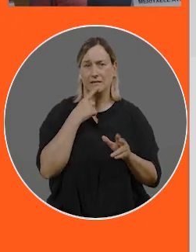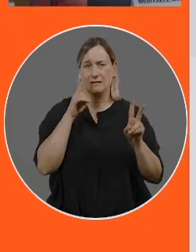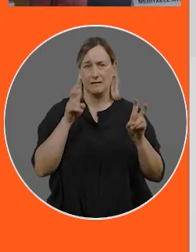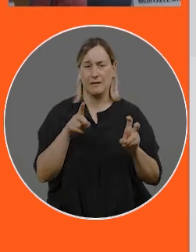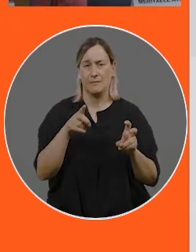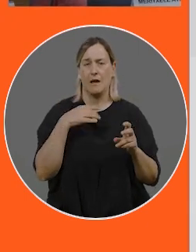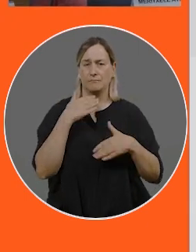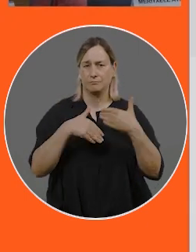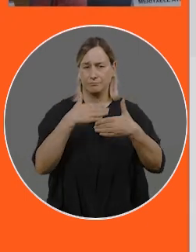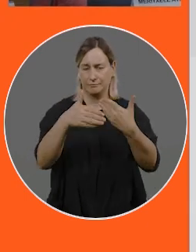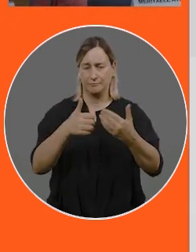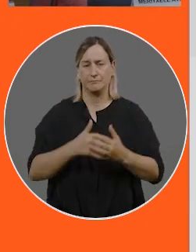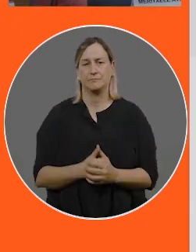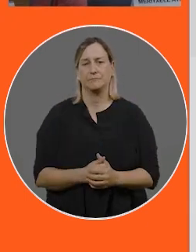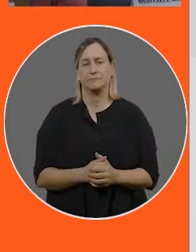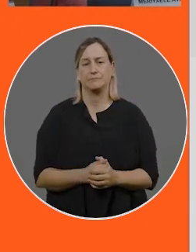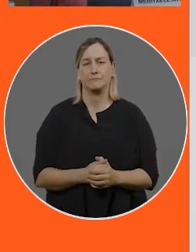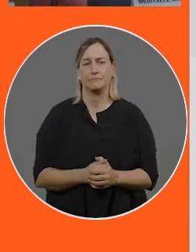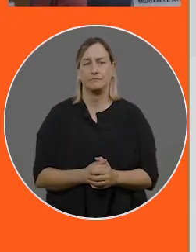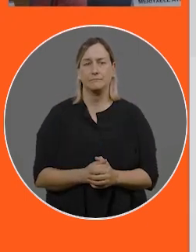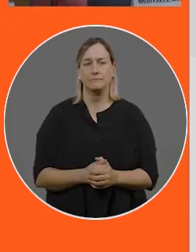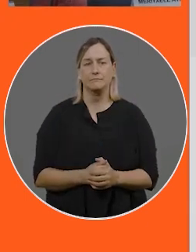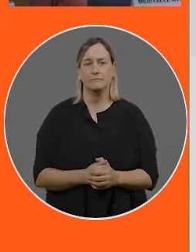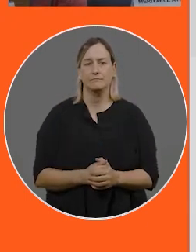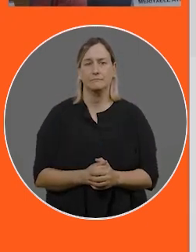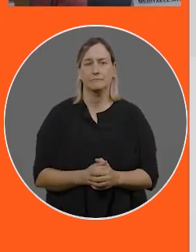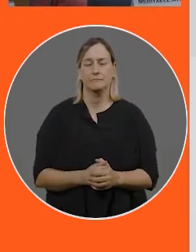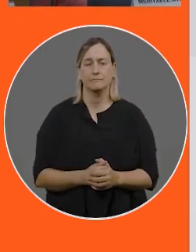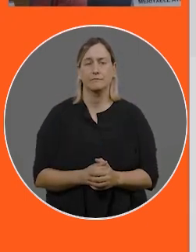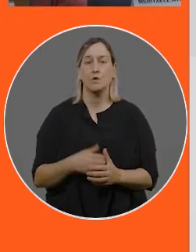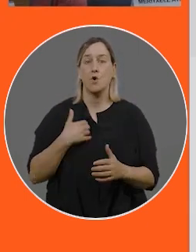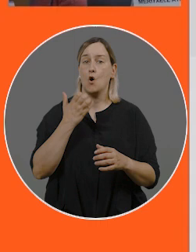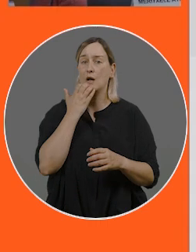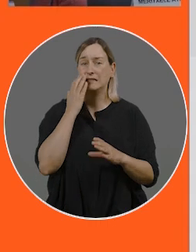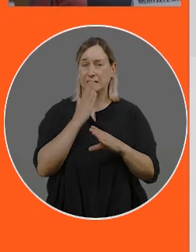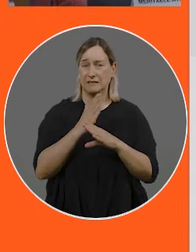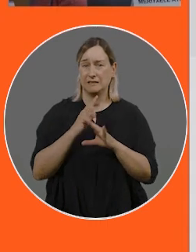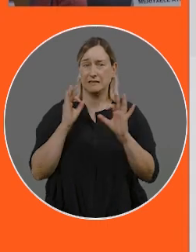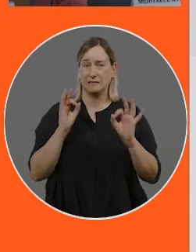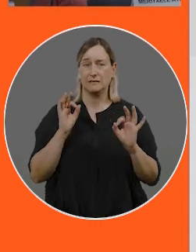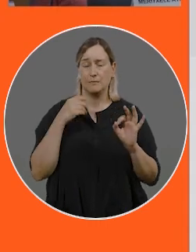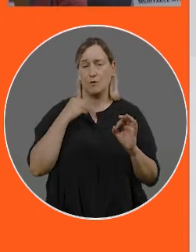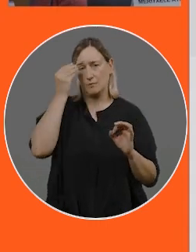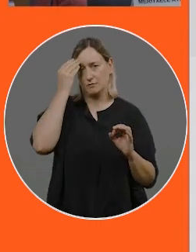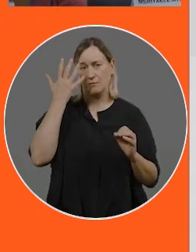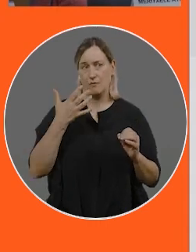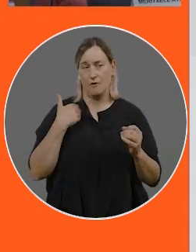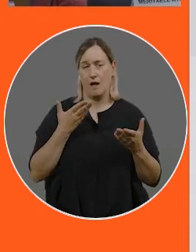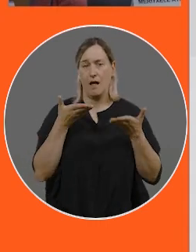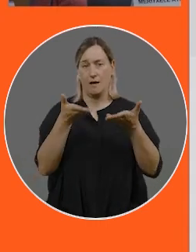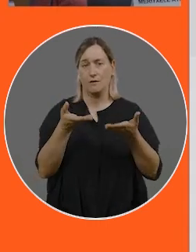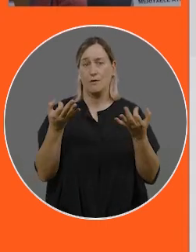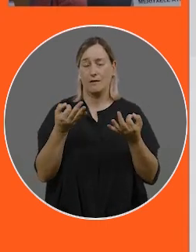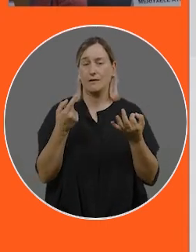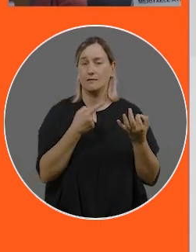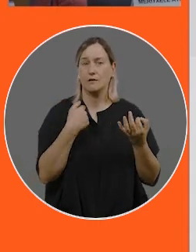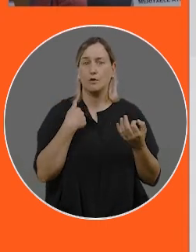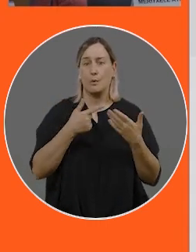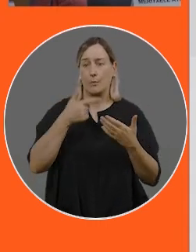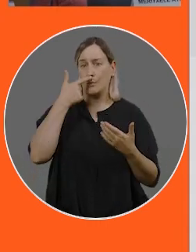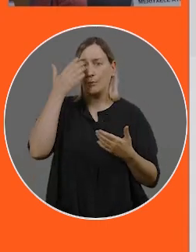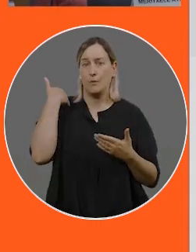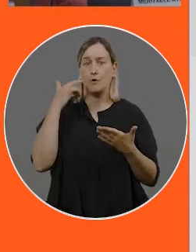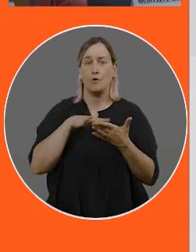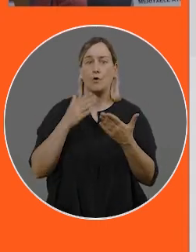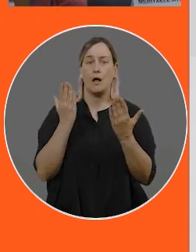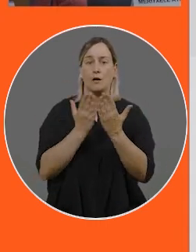molt, no? I bé, jo sempre poso el mateix exemple, però crec que és molt il·lustratiu, que és que jo vaig estudiar periodisme,